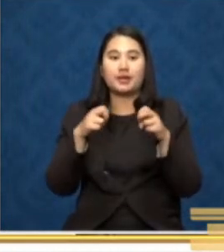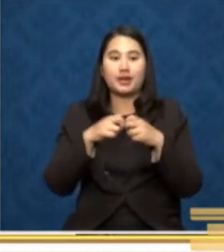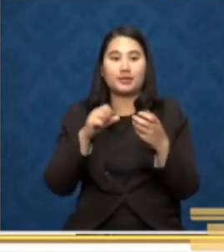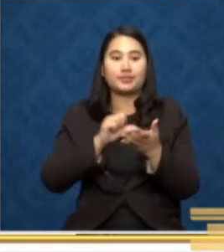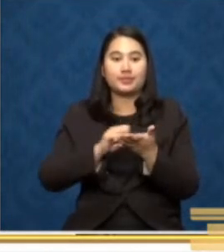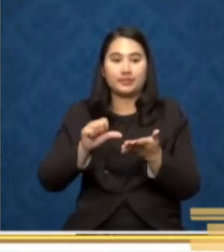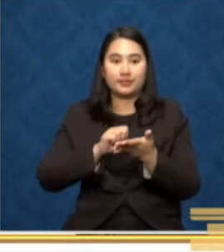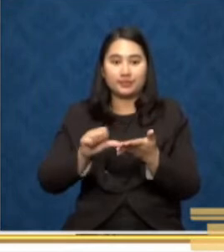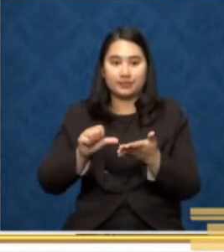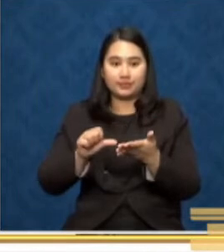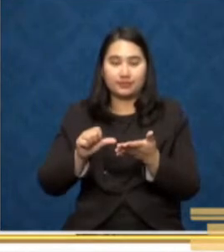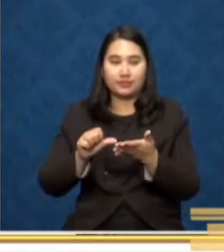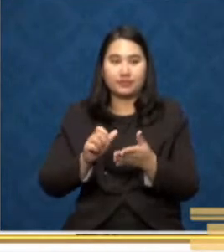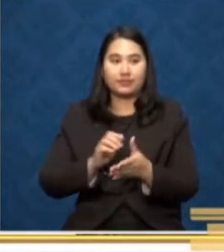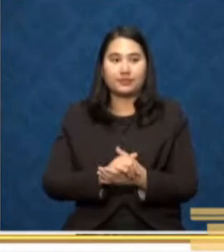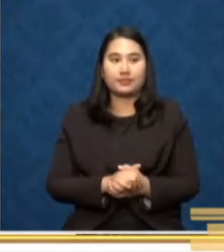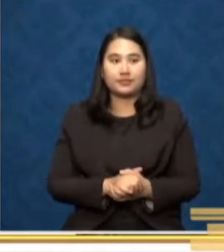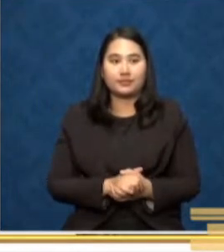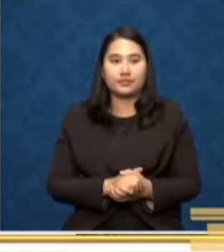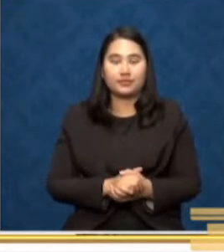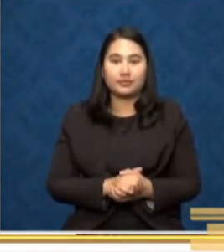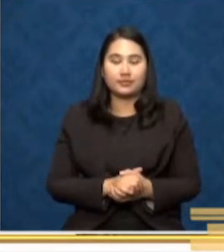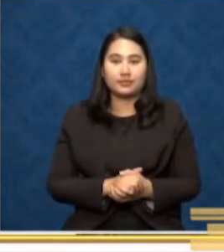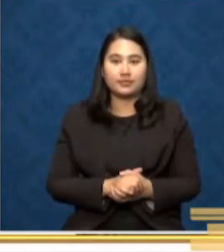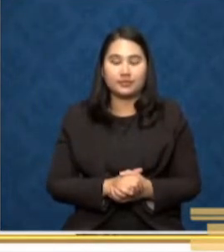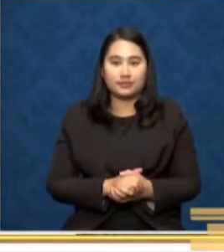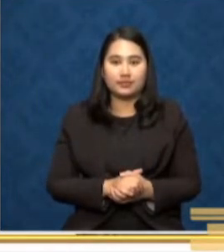ให้กับพื้นที่ของเรานะครับ